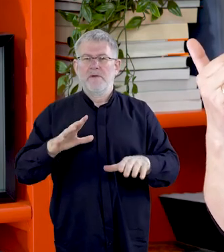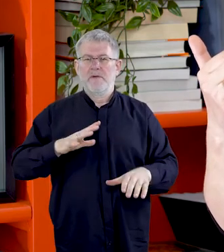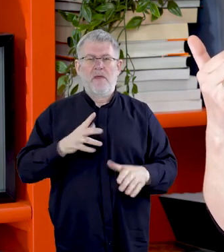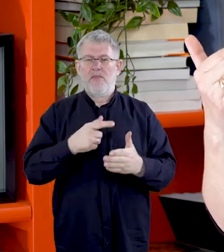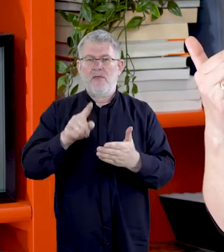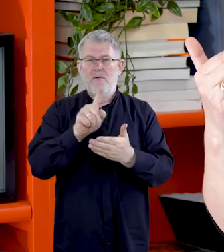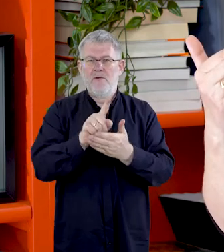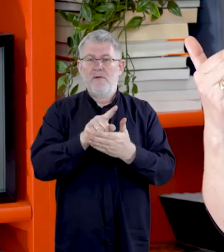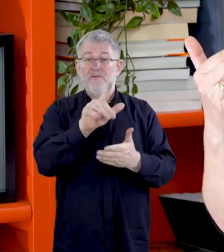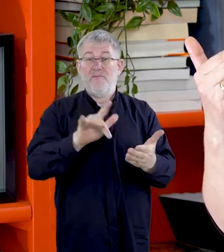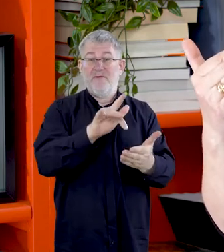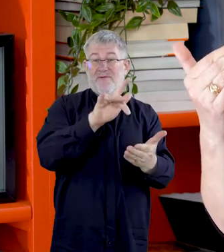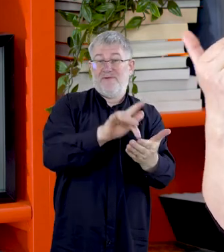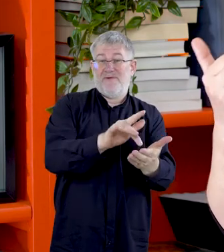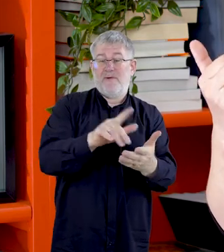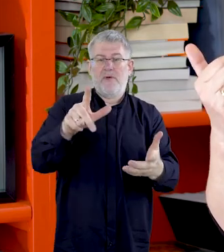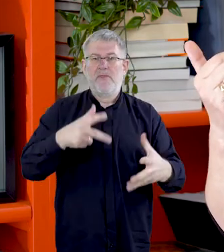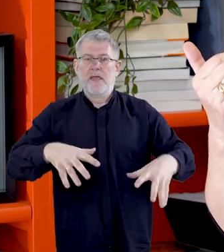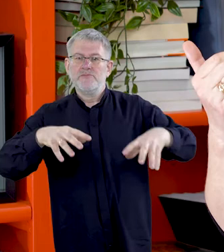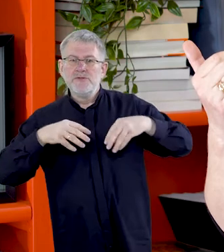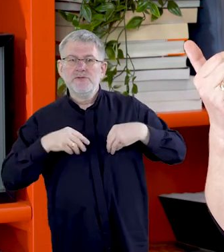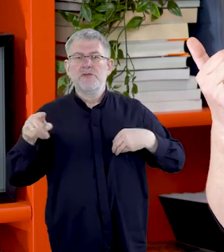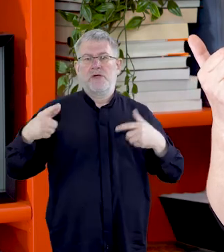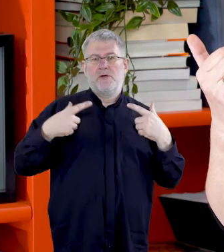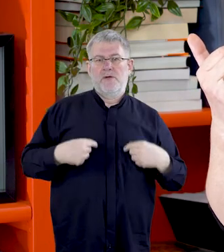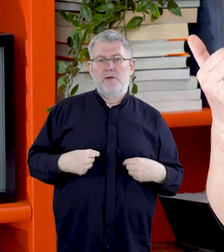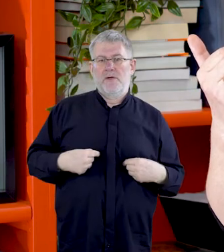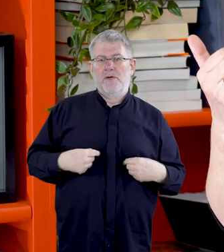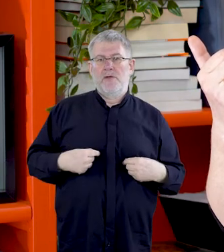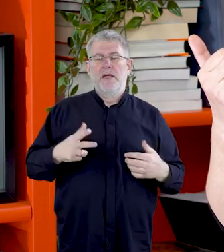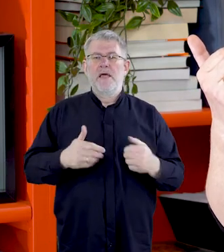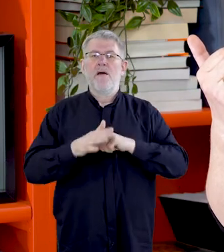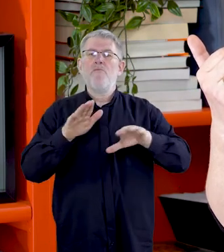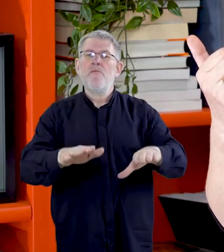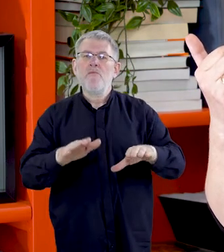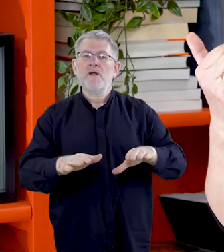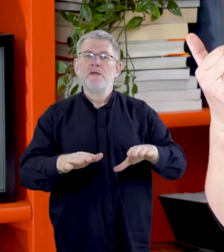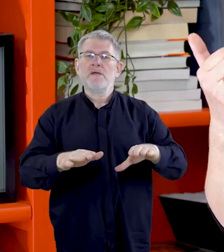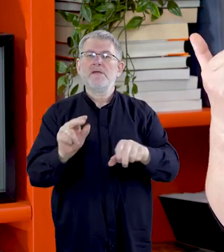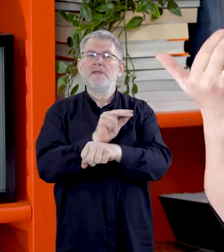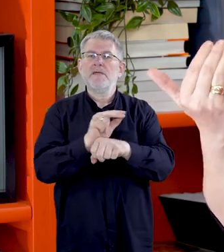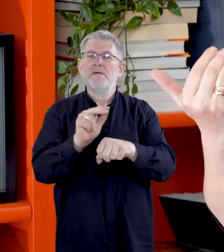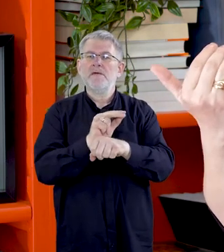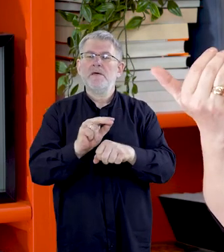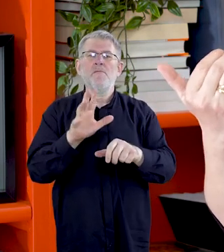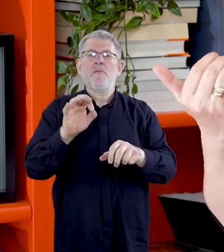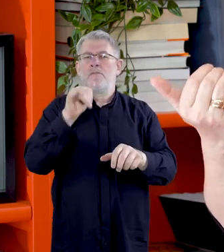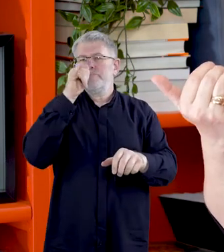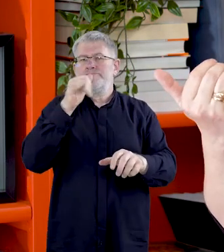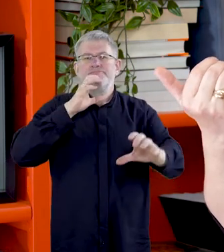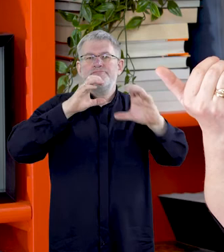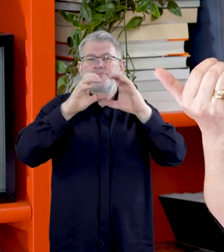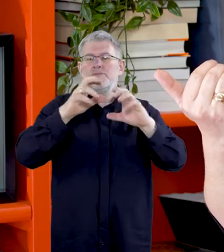się nie udał w tym ośrodku, ponieważ nie przyjęto tej osoby na pobyt terapeutyczny, dlatego że się nie potrafiono dogadać